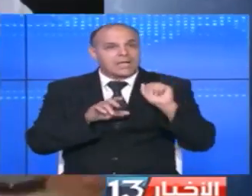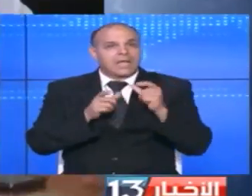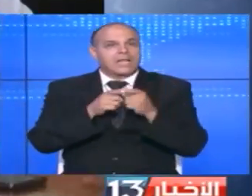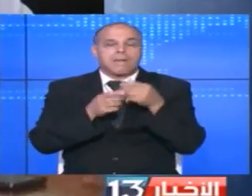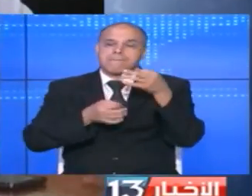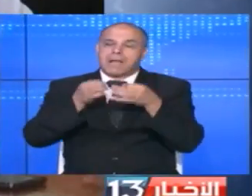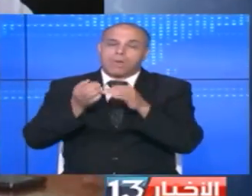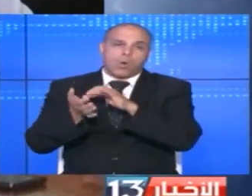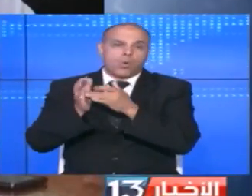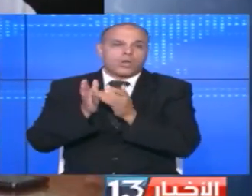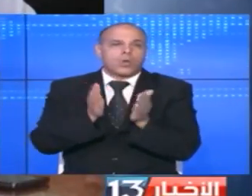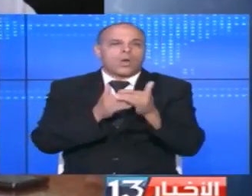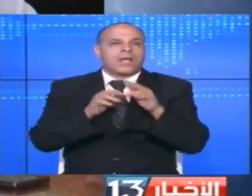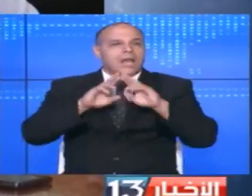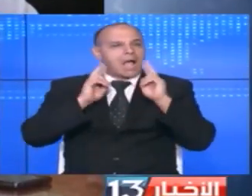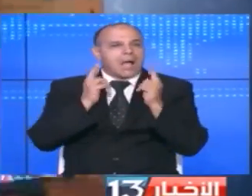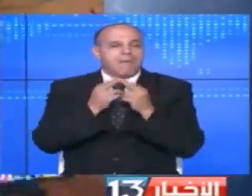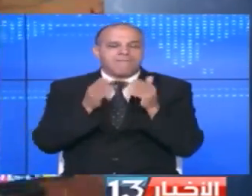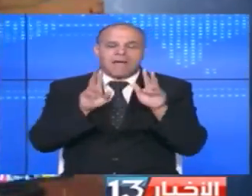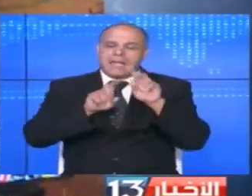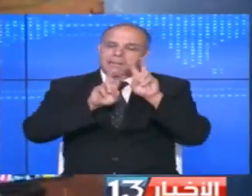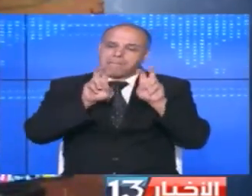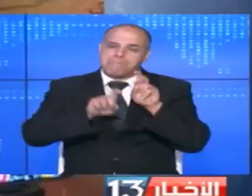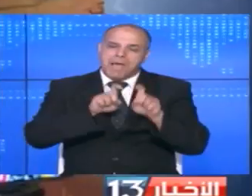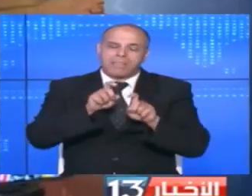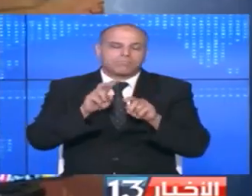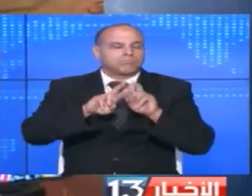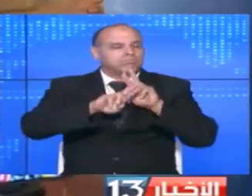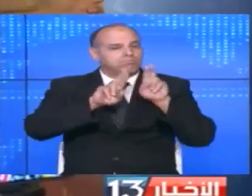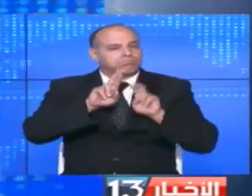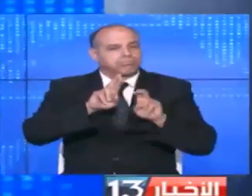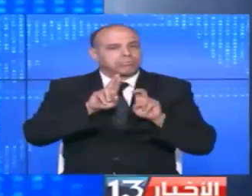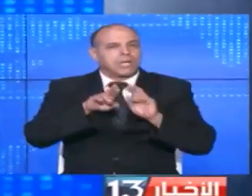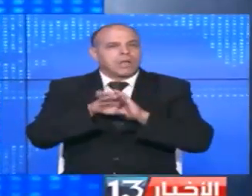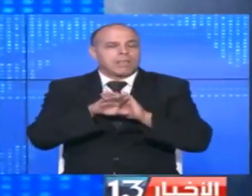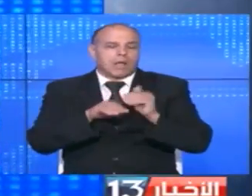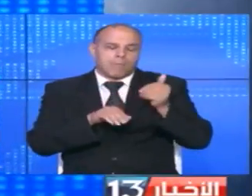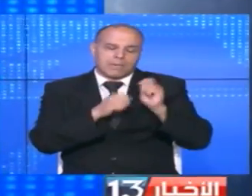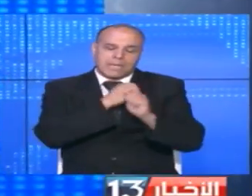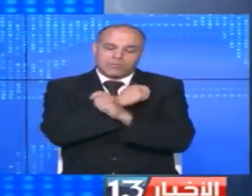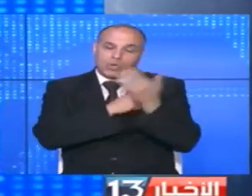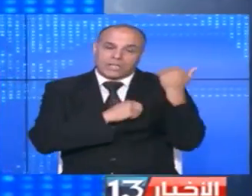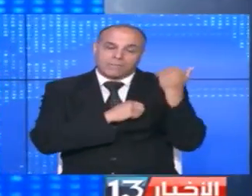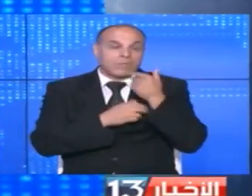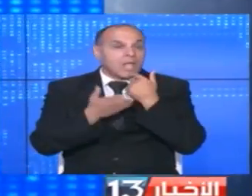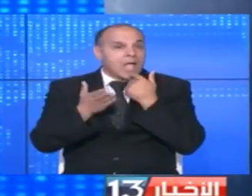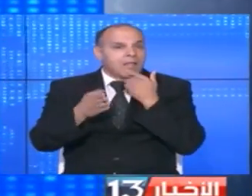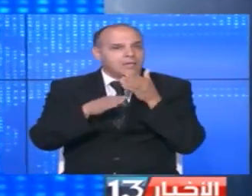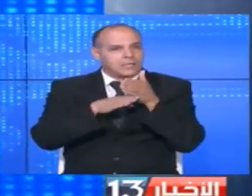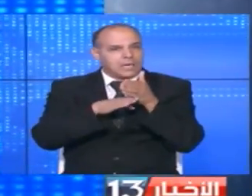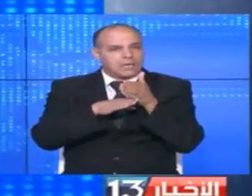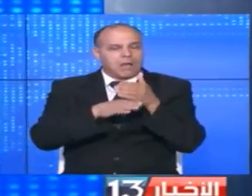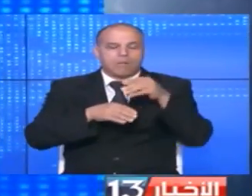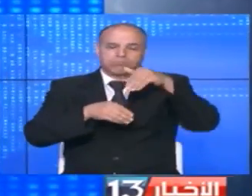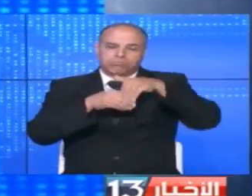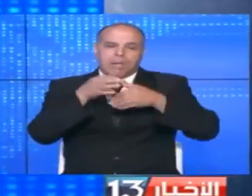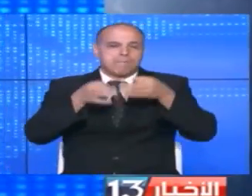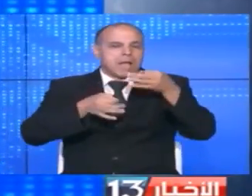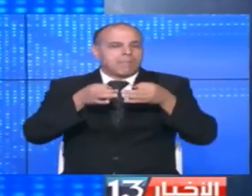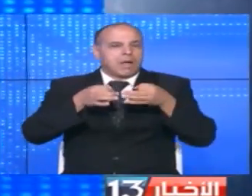القضائيه الوكاله العامه الى فتح بحث تحقيقي في الوقائع الفاصله الاسبوع الماضي داخل قصر العداله